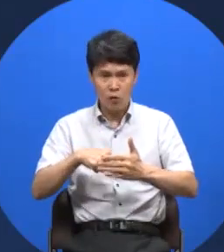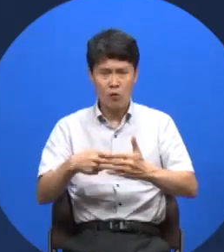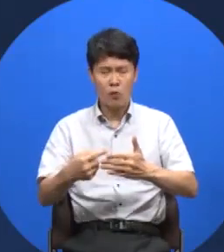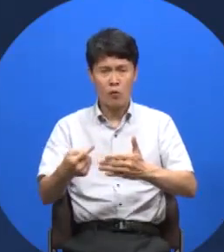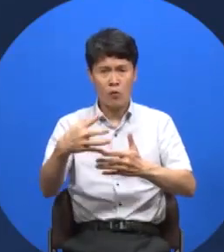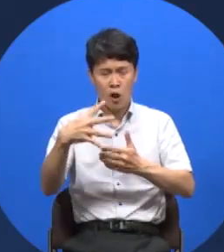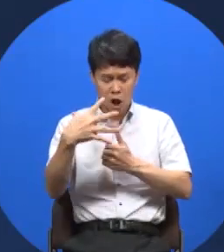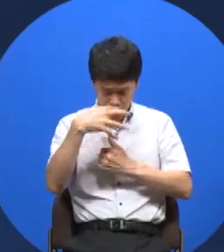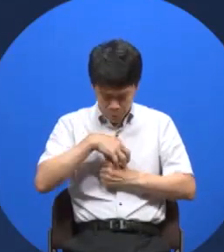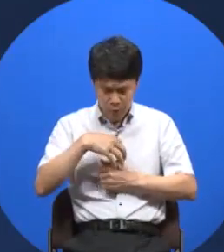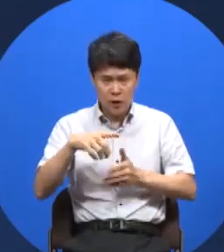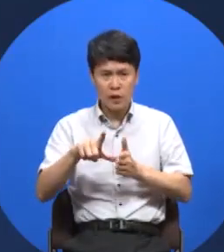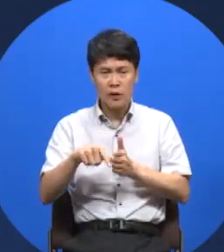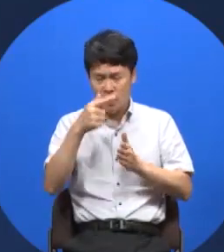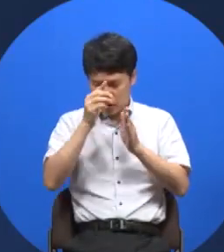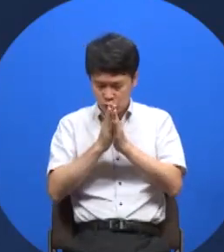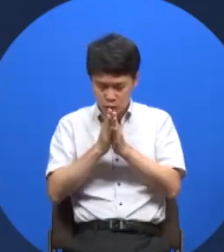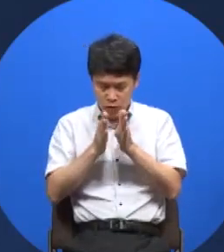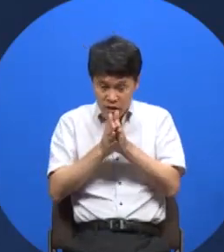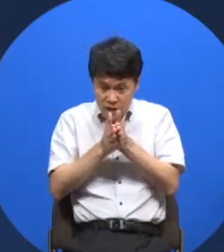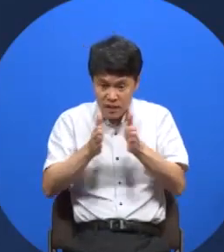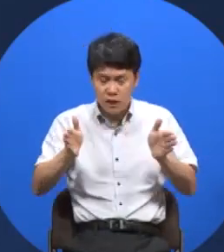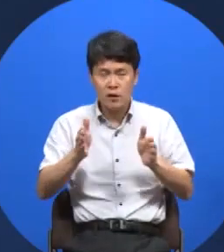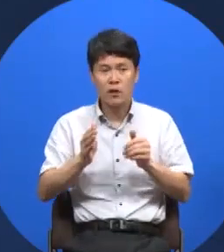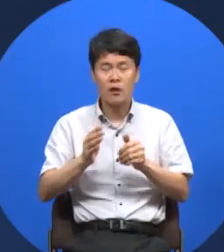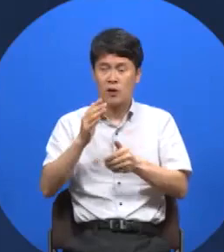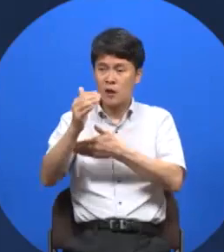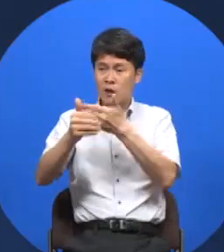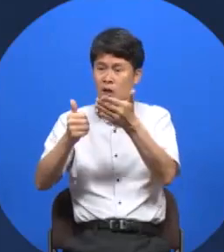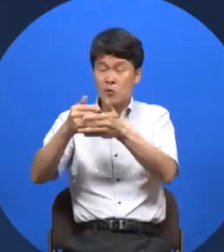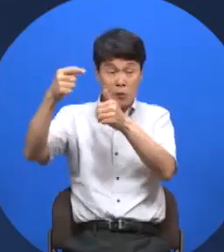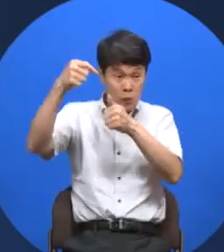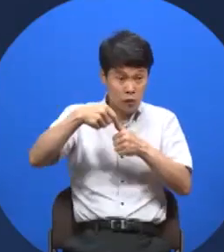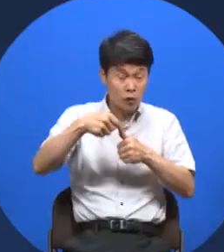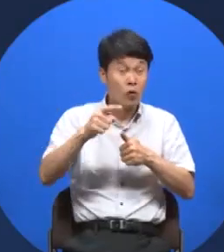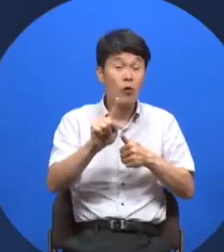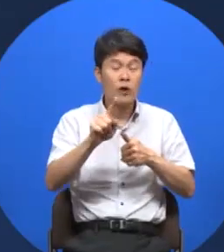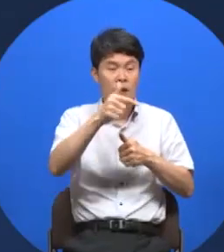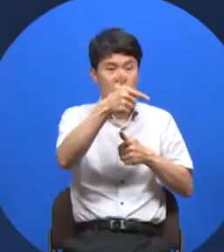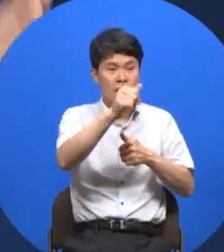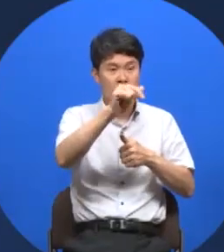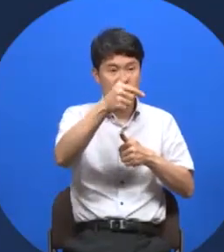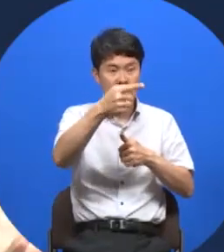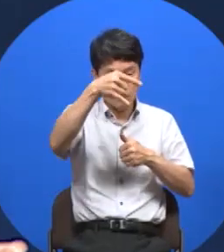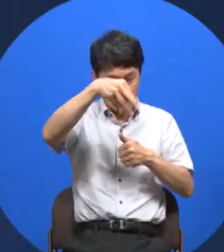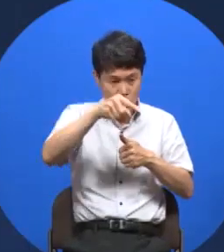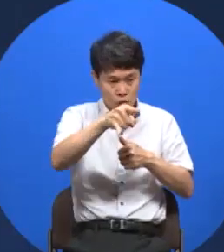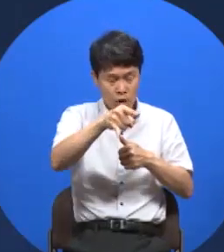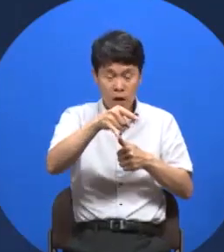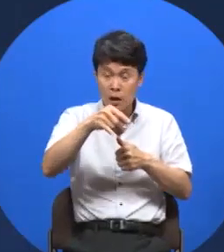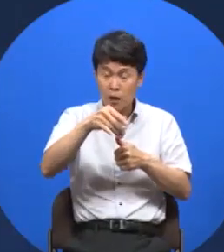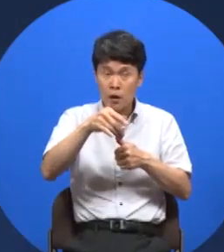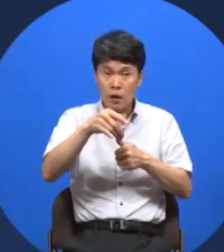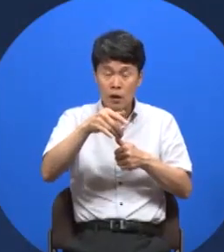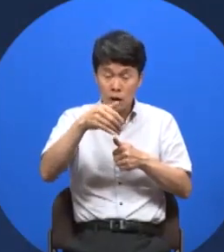시작합니다. 그가 하나님으로부터 니느웨로 가라라는 명령을 받았을 때 기도했다는 말이